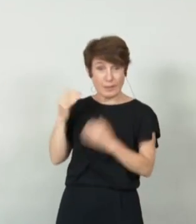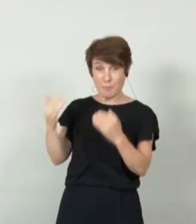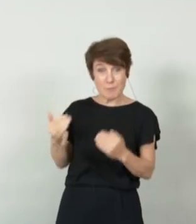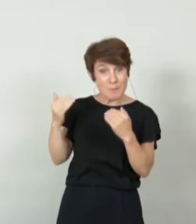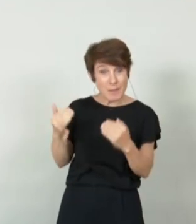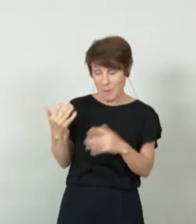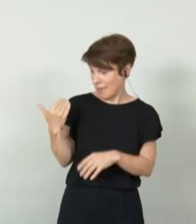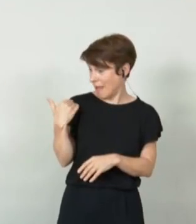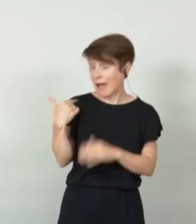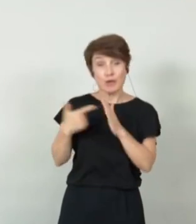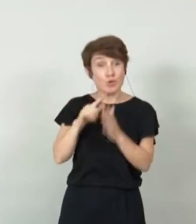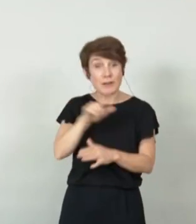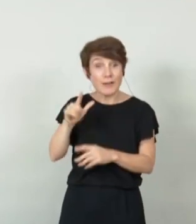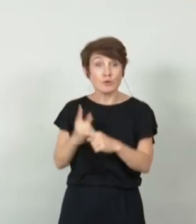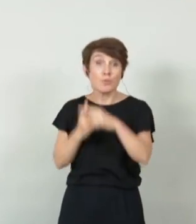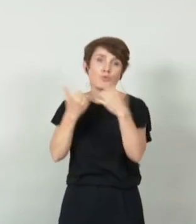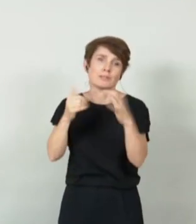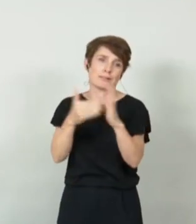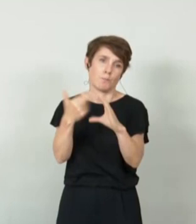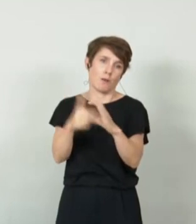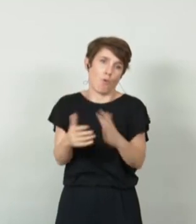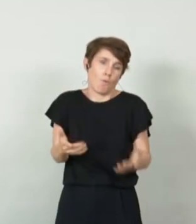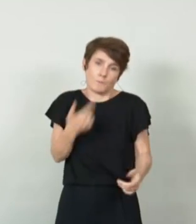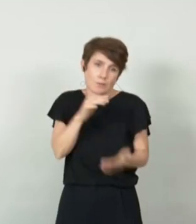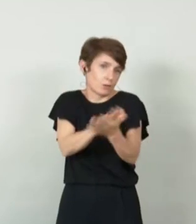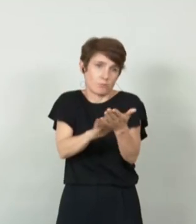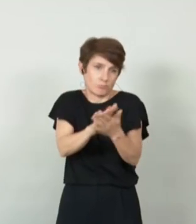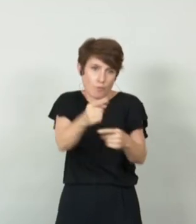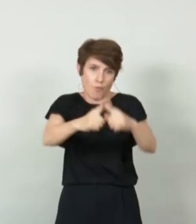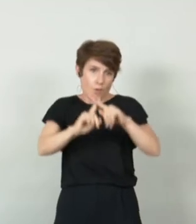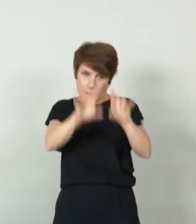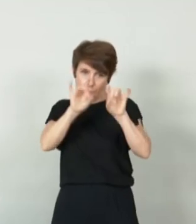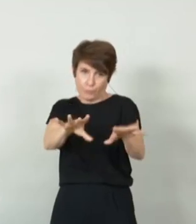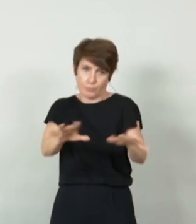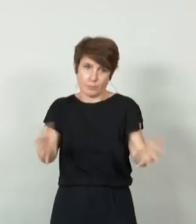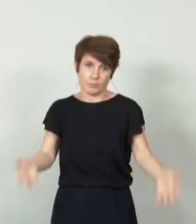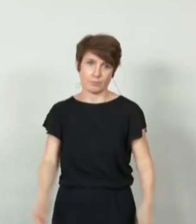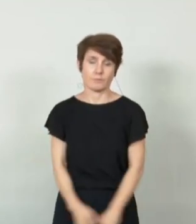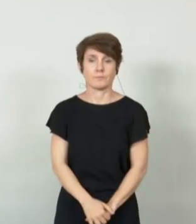de 600 000 euros supplémentaires donc là encore votre argument ne tient pas